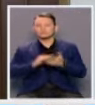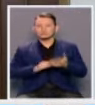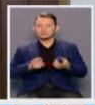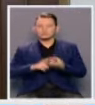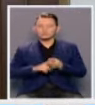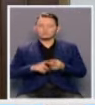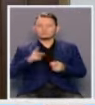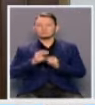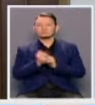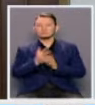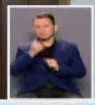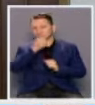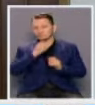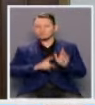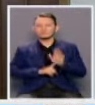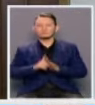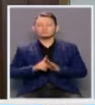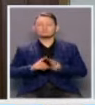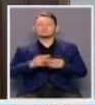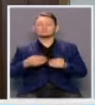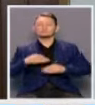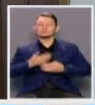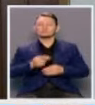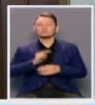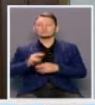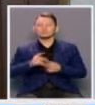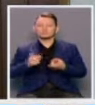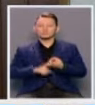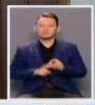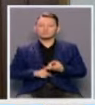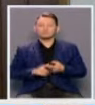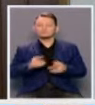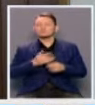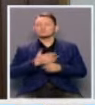егер 2015 жылы әдеп тәртіптік кеңестермен қаралған